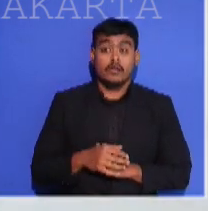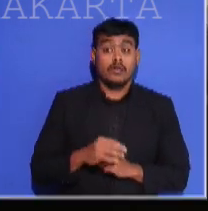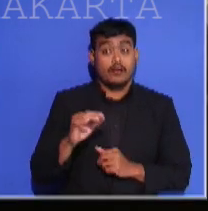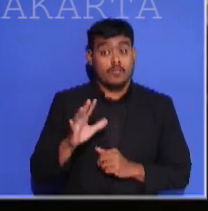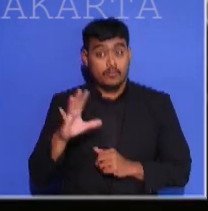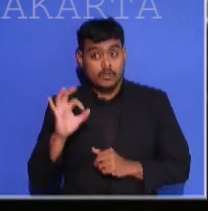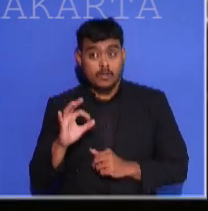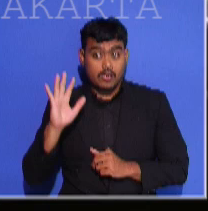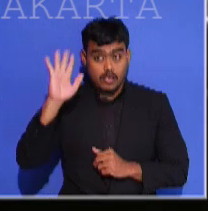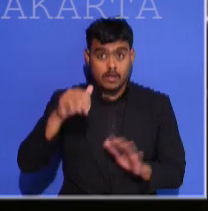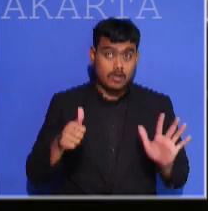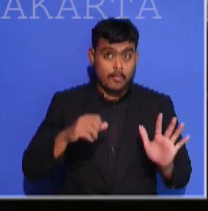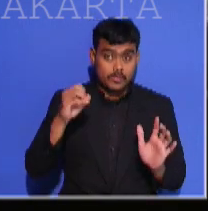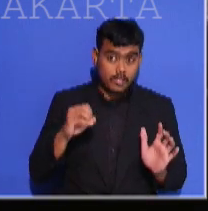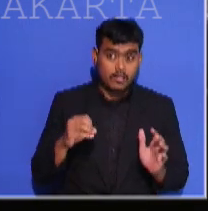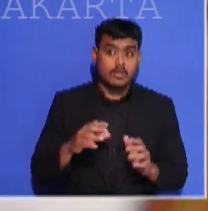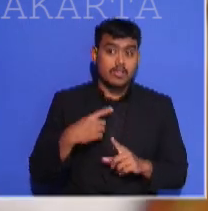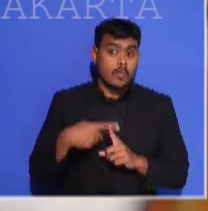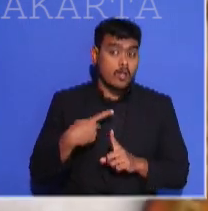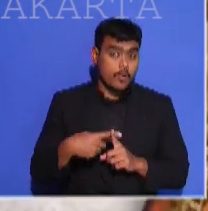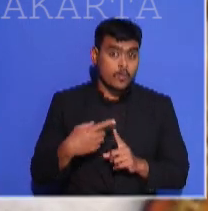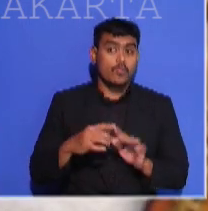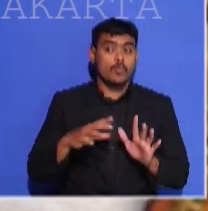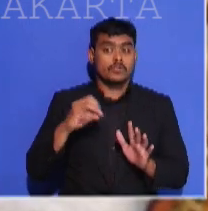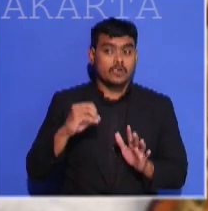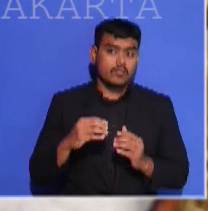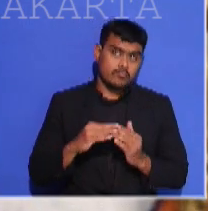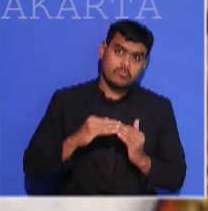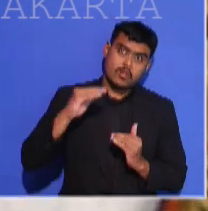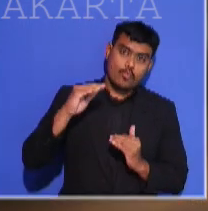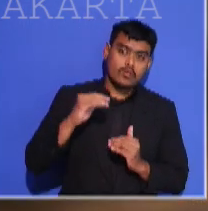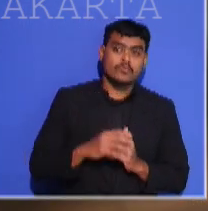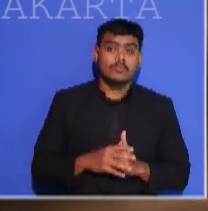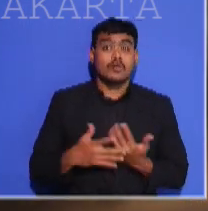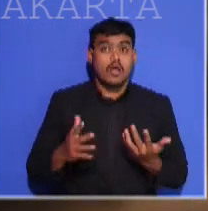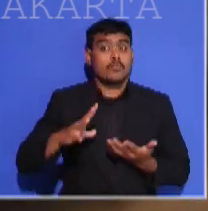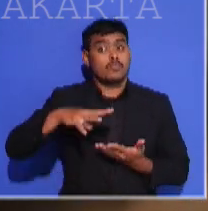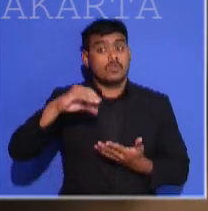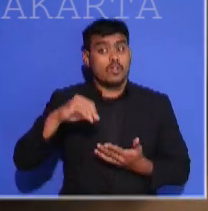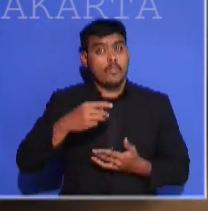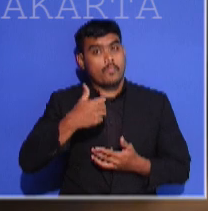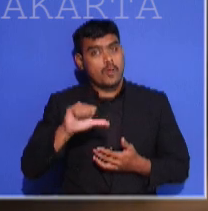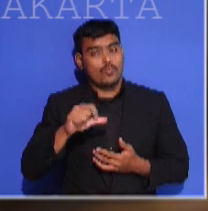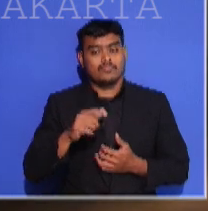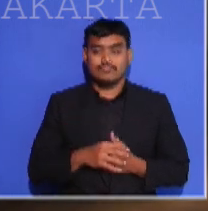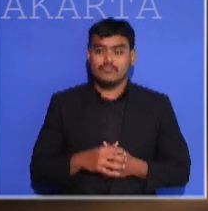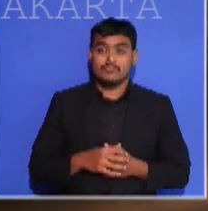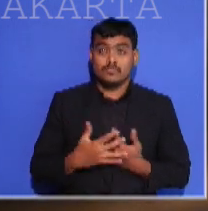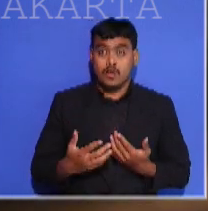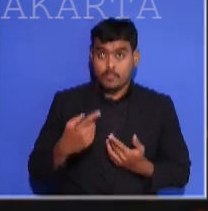6%, perlu 1% tambahan dengan cara mencari sumber pertumbuhan ekonomi baru yang tidak business as